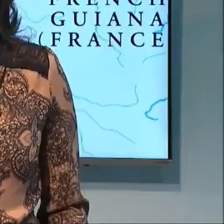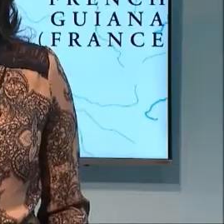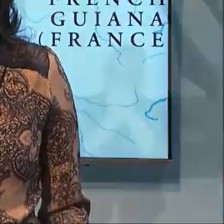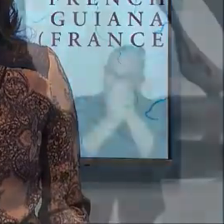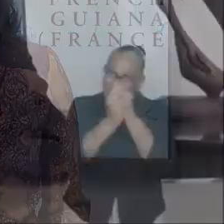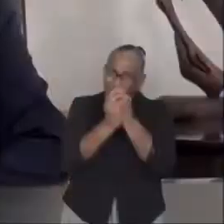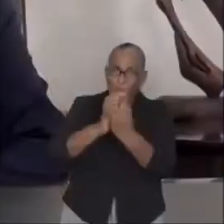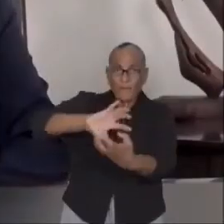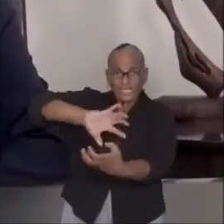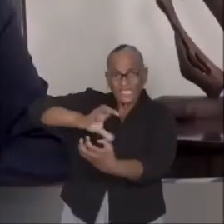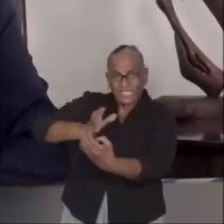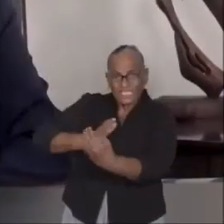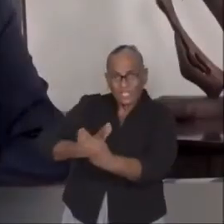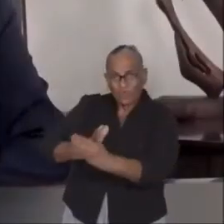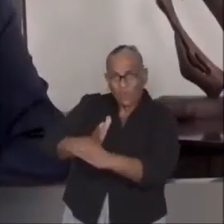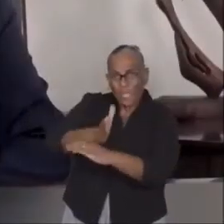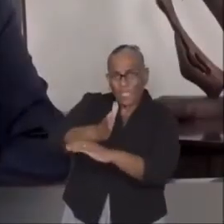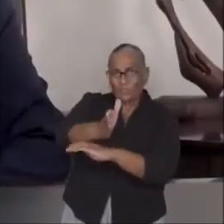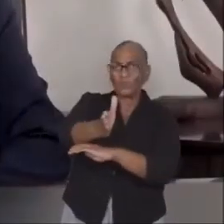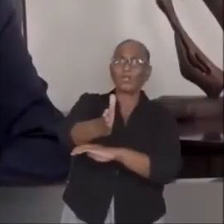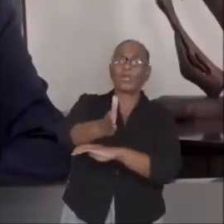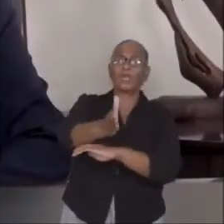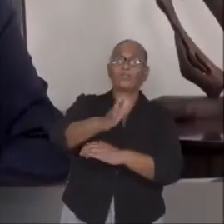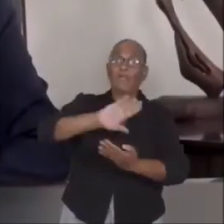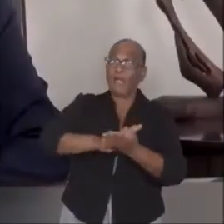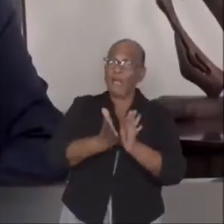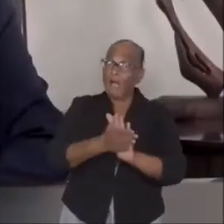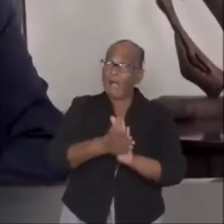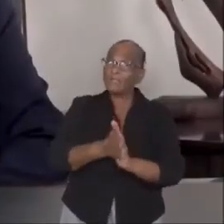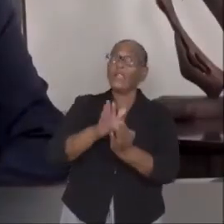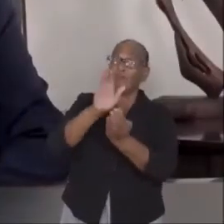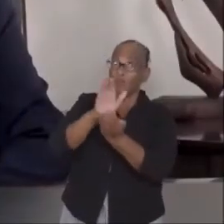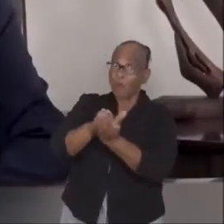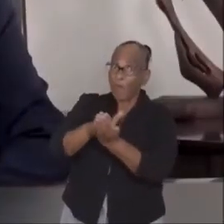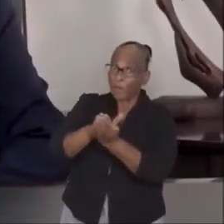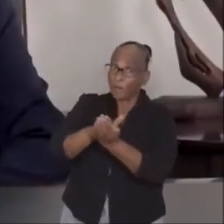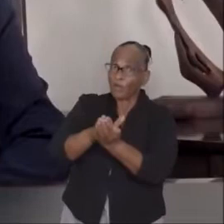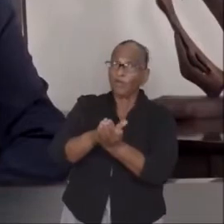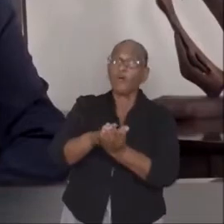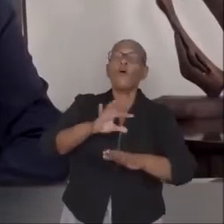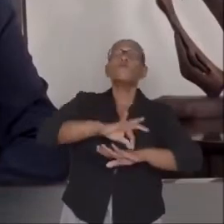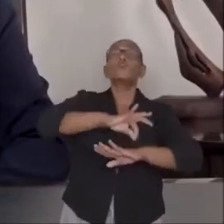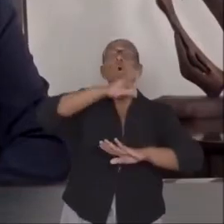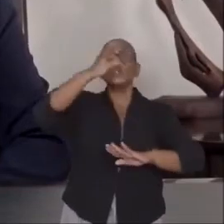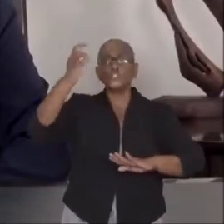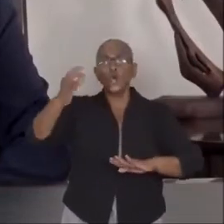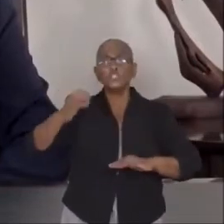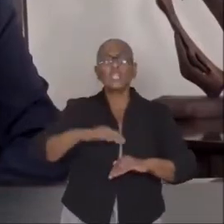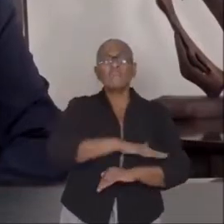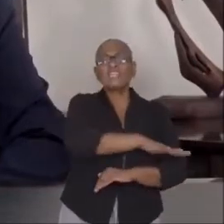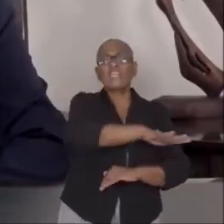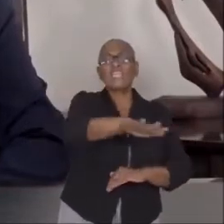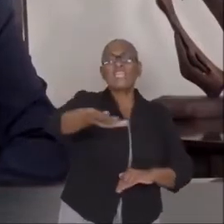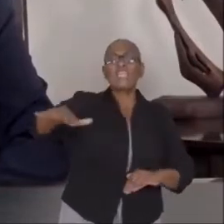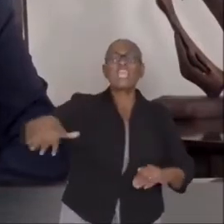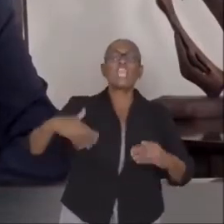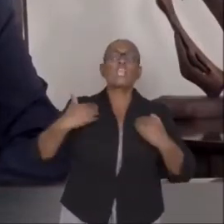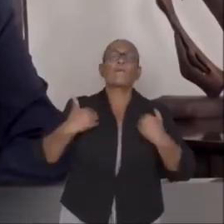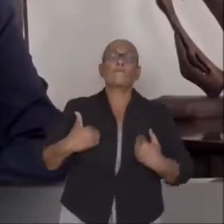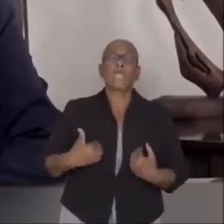Eenheid in denken en handelen als waarborg voor de gezondheid van de hele natie.